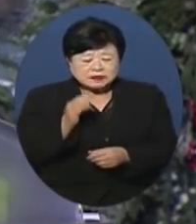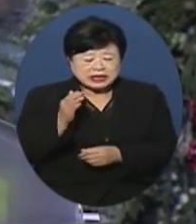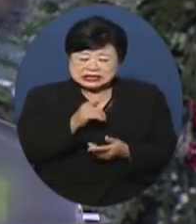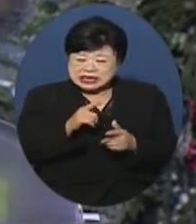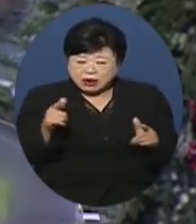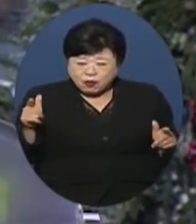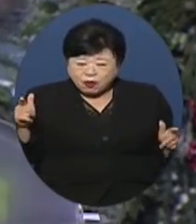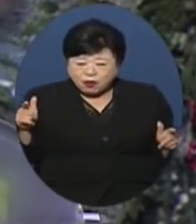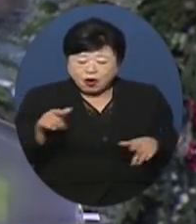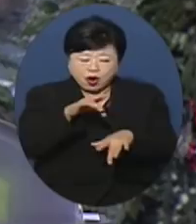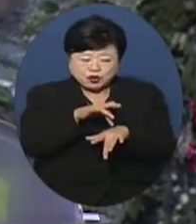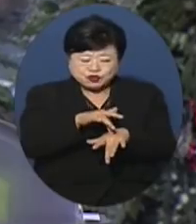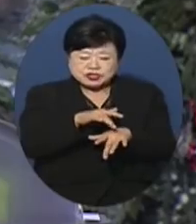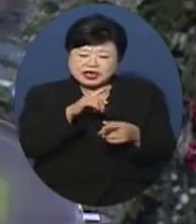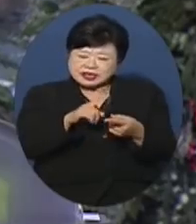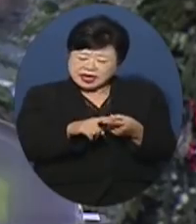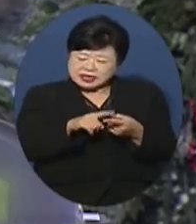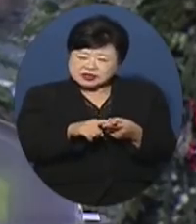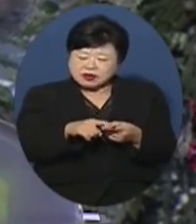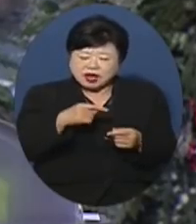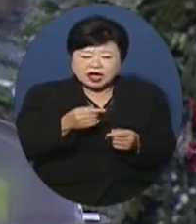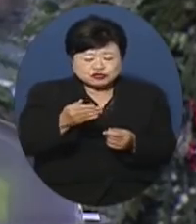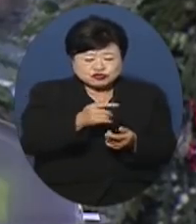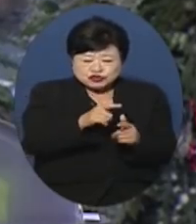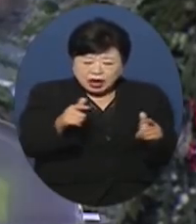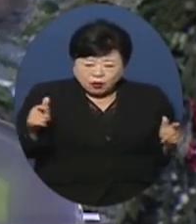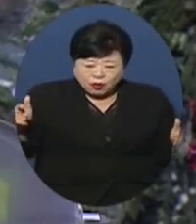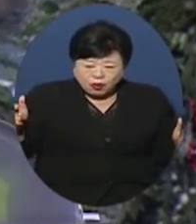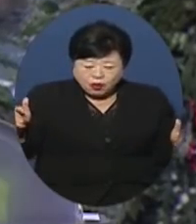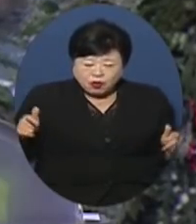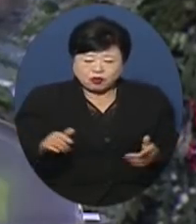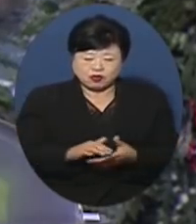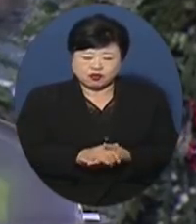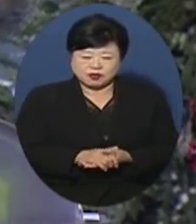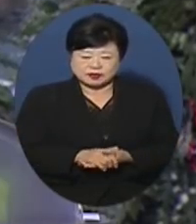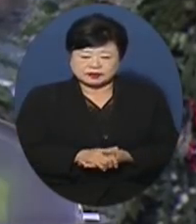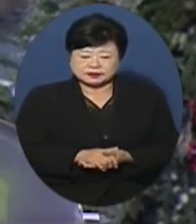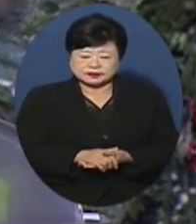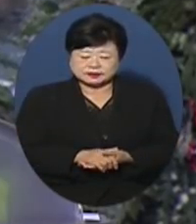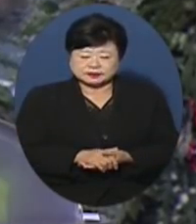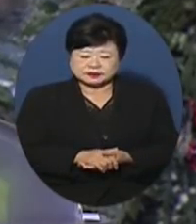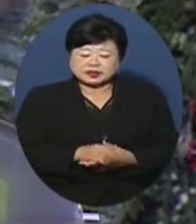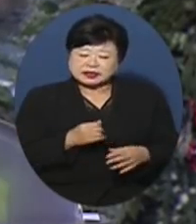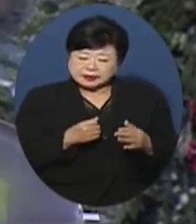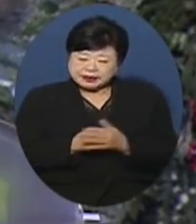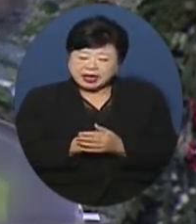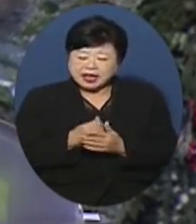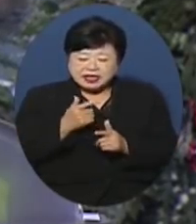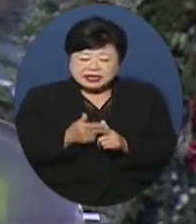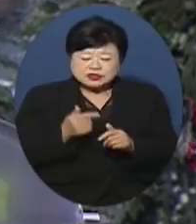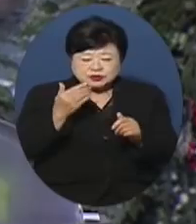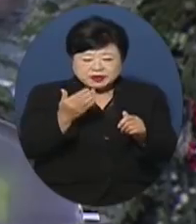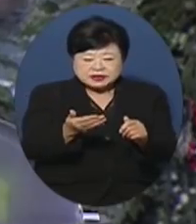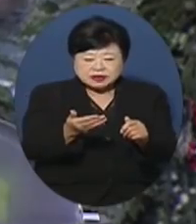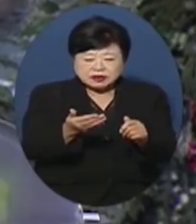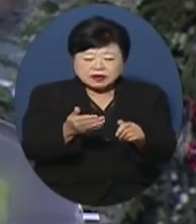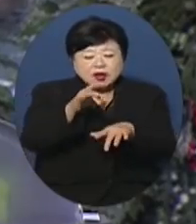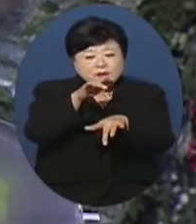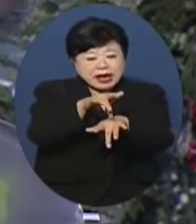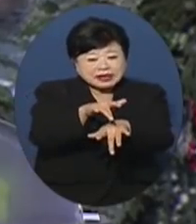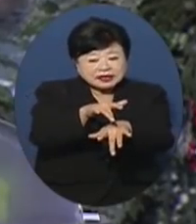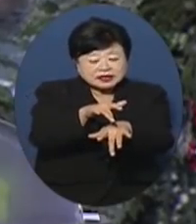않고 귀신에 대해서 가르쳐 주지도 않고 있습니다. 그래서 예수님께서